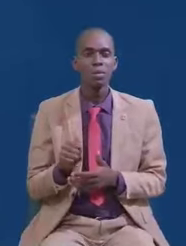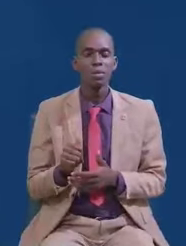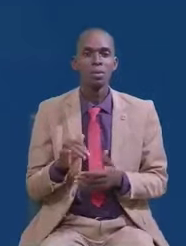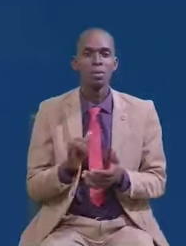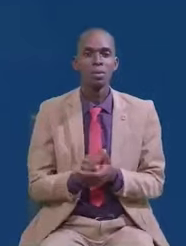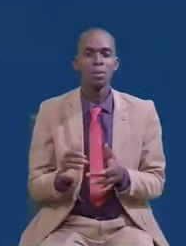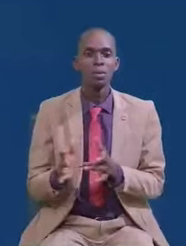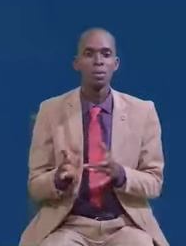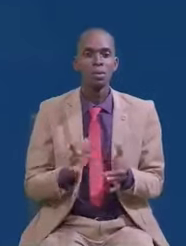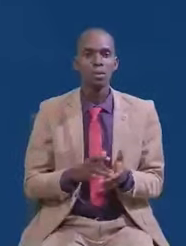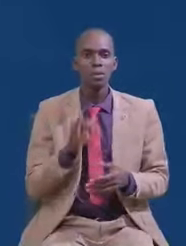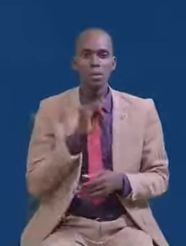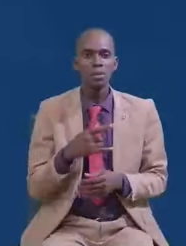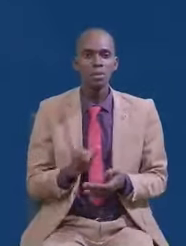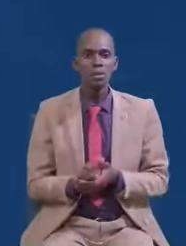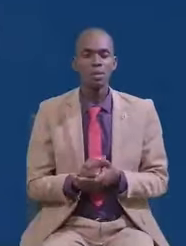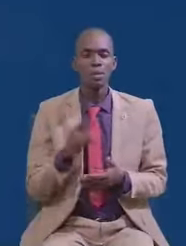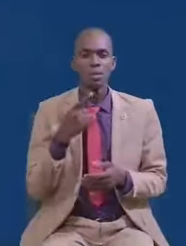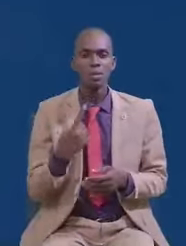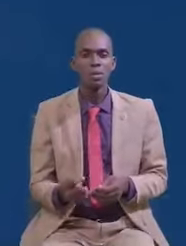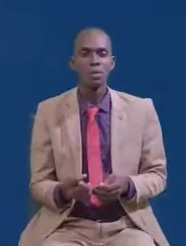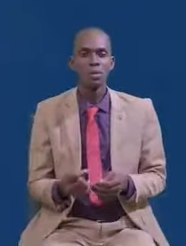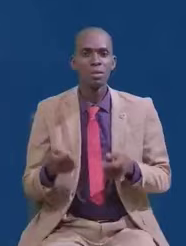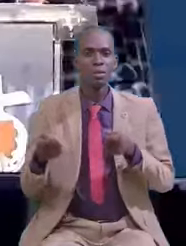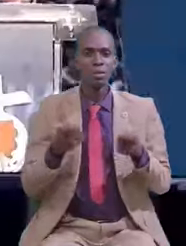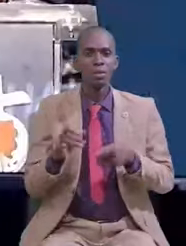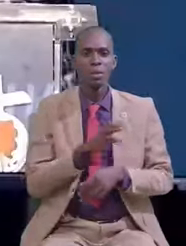que Jésus est le Christ qui soutient tout.